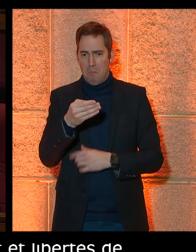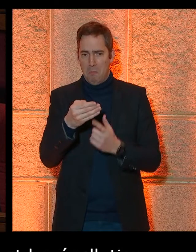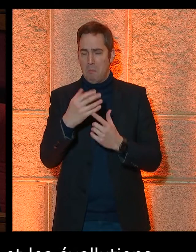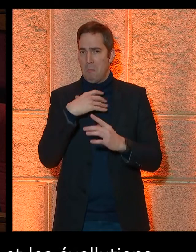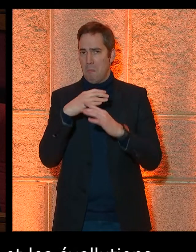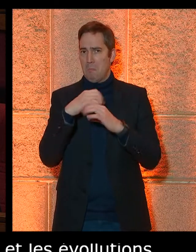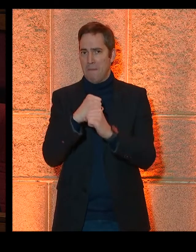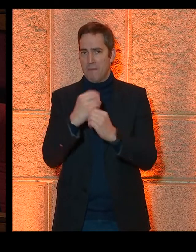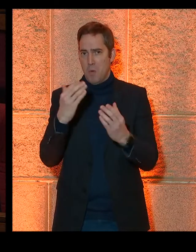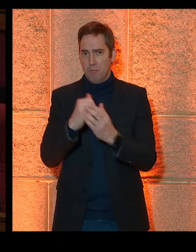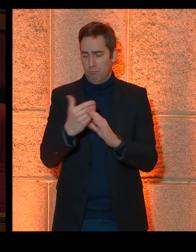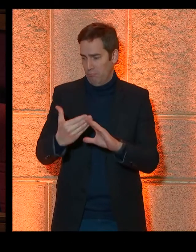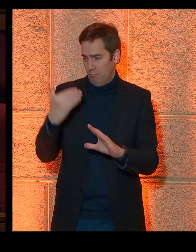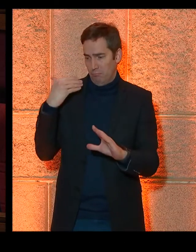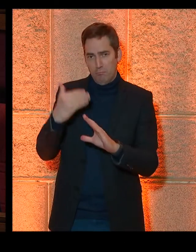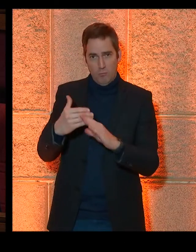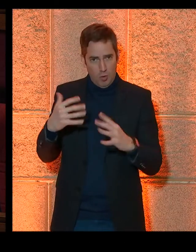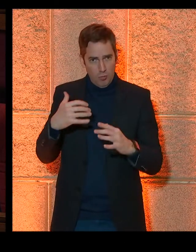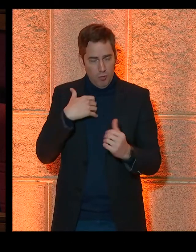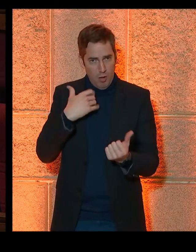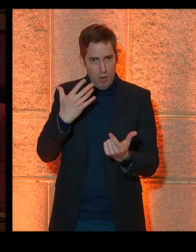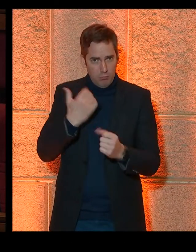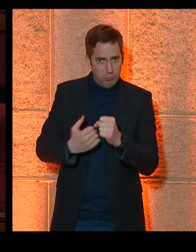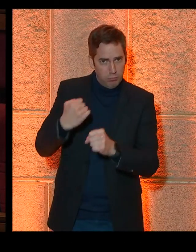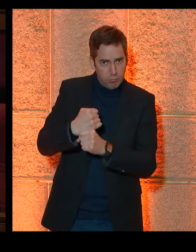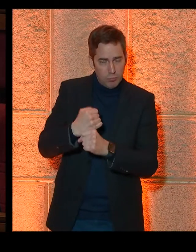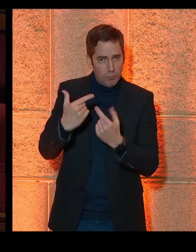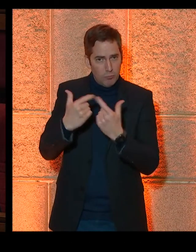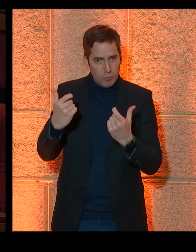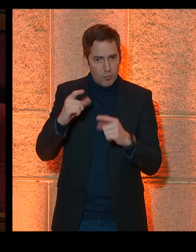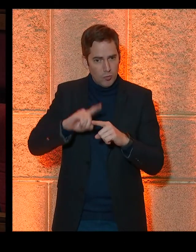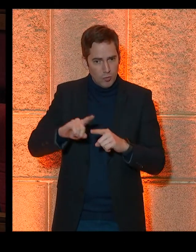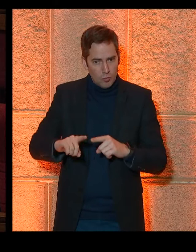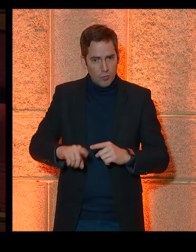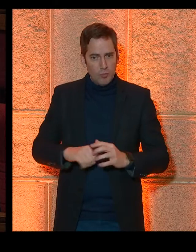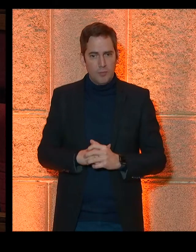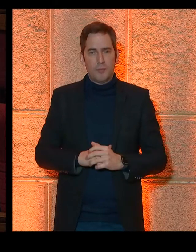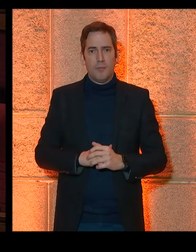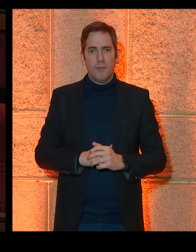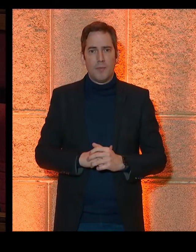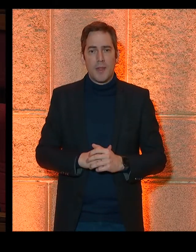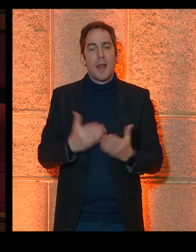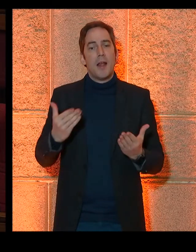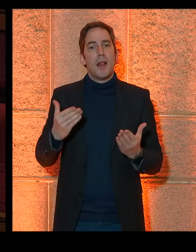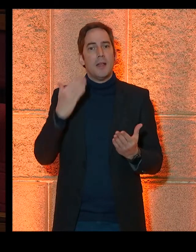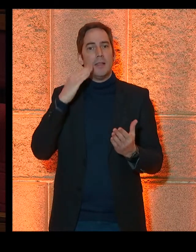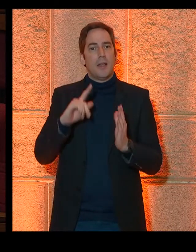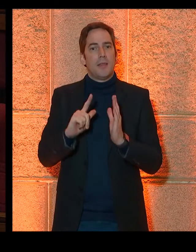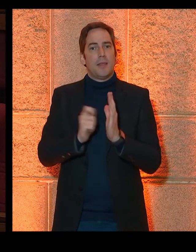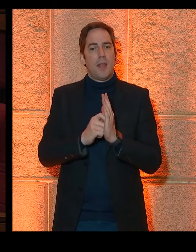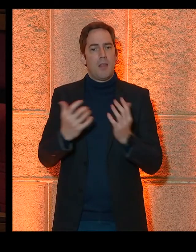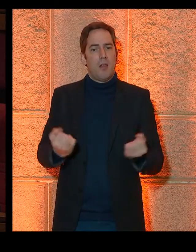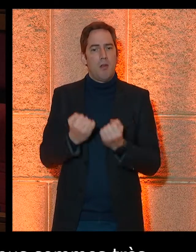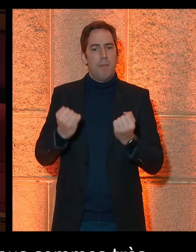déjà mettre en place pour l'ensemble des contenus éditoriaux, alors que l'on soit en période de campagne électorale ou